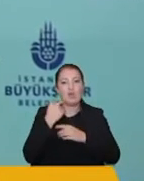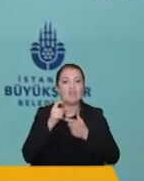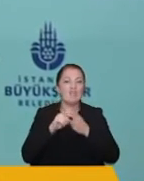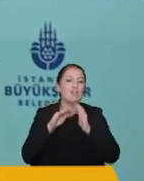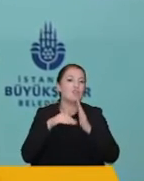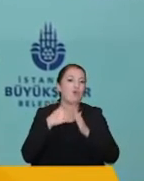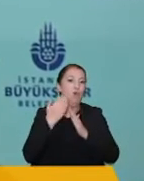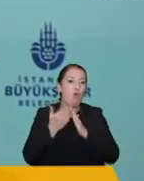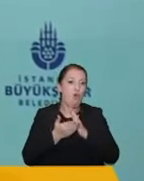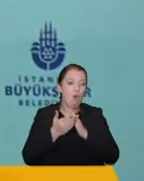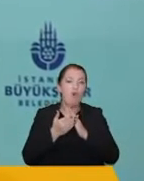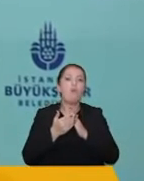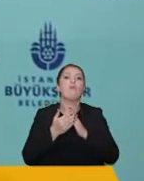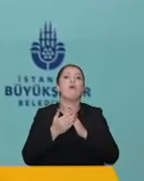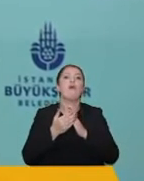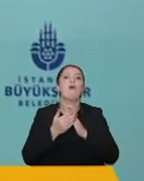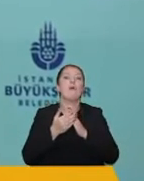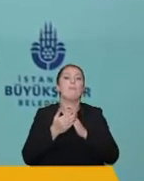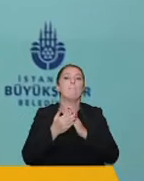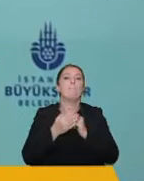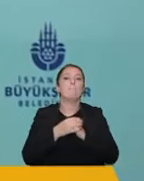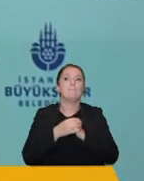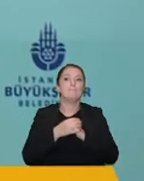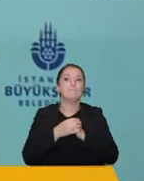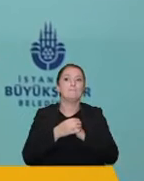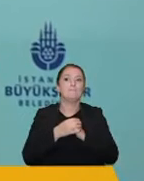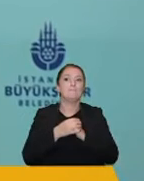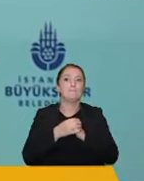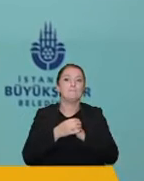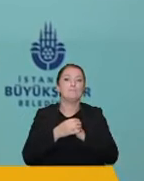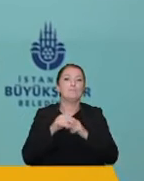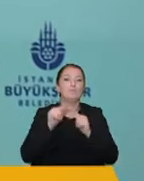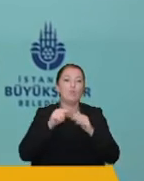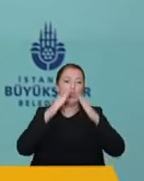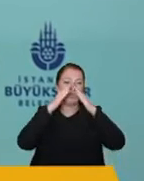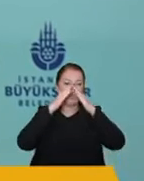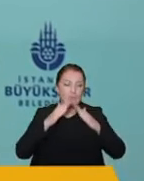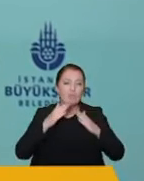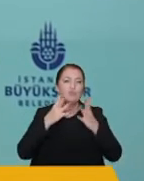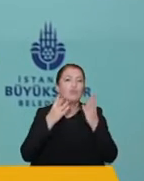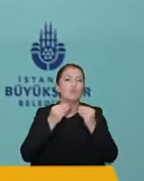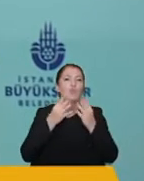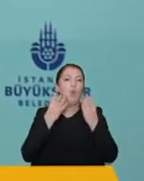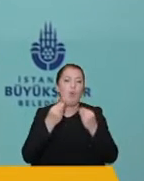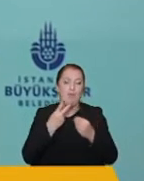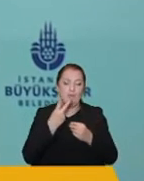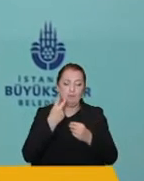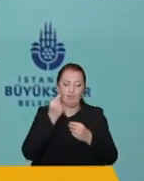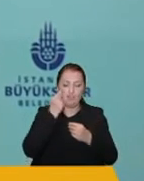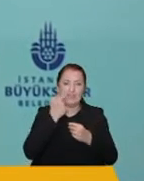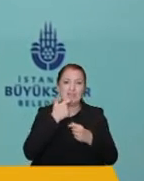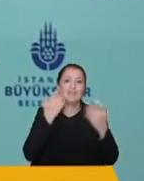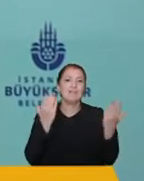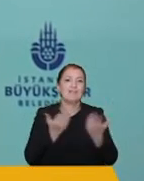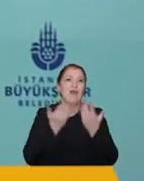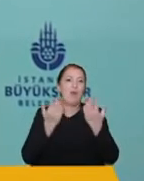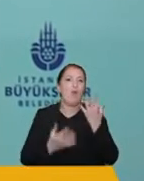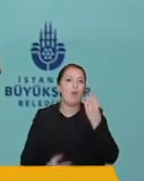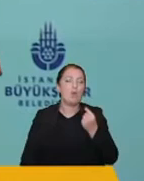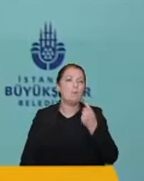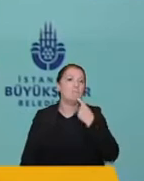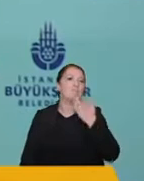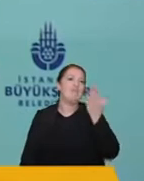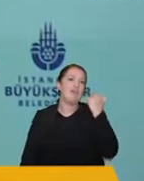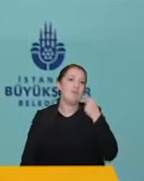sonra, hem kuruluşu öncesi hem de kuruluşu sonrası bu çatı altında çok bulunan bir arkadaşınız olarak geçen sene